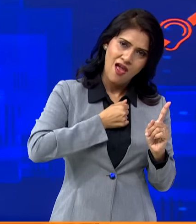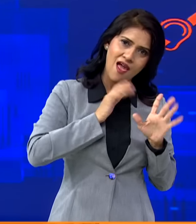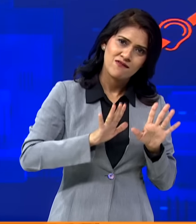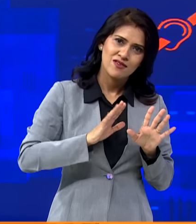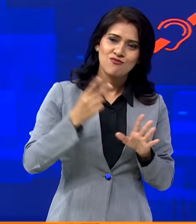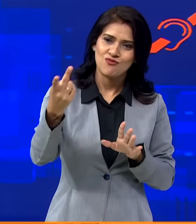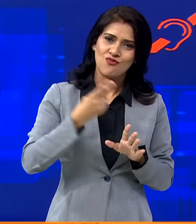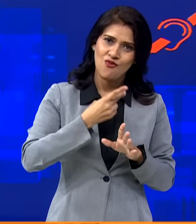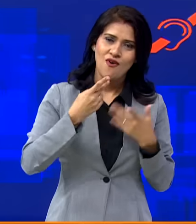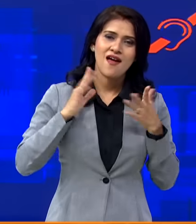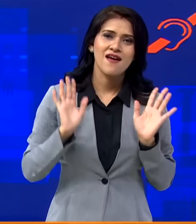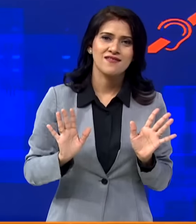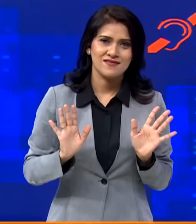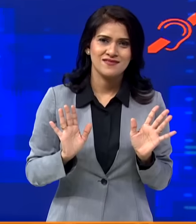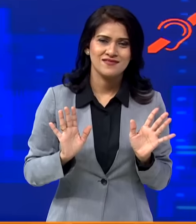हैं